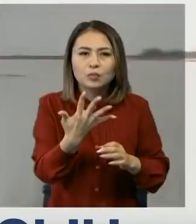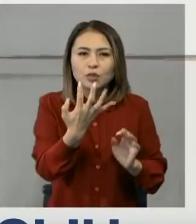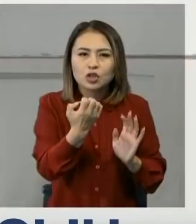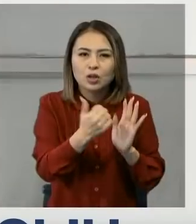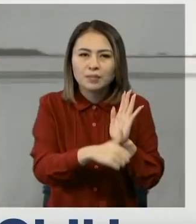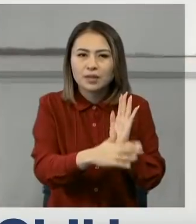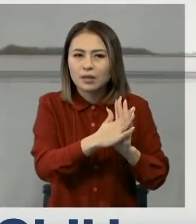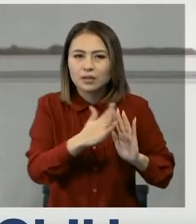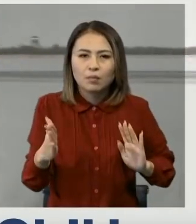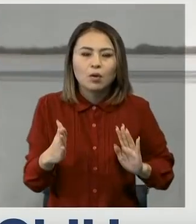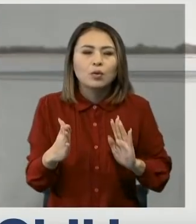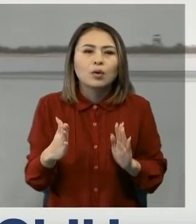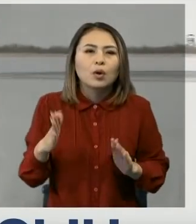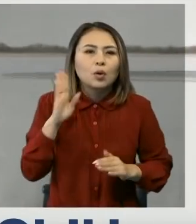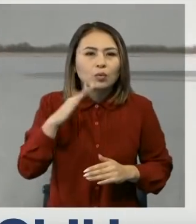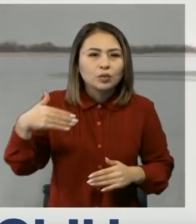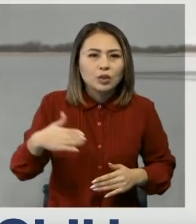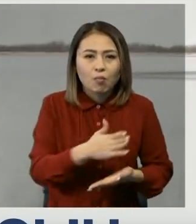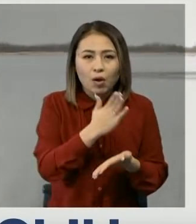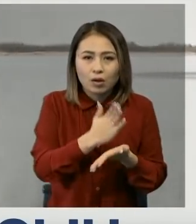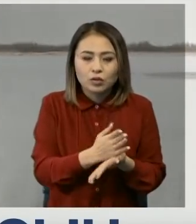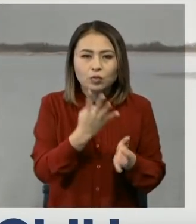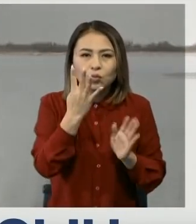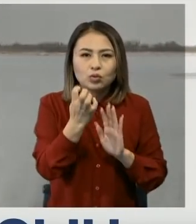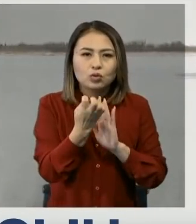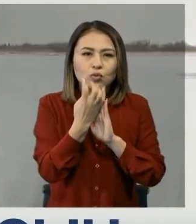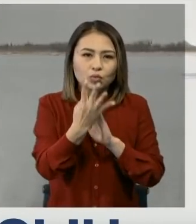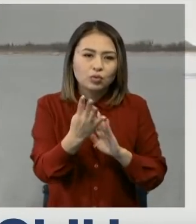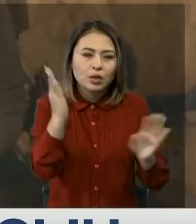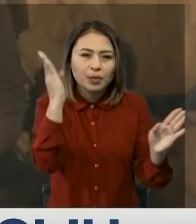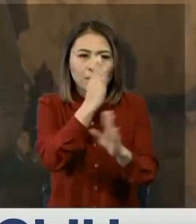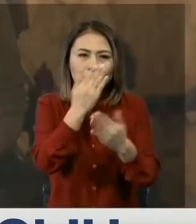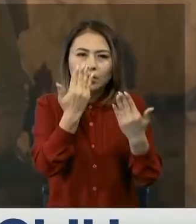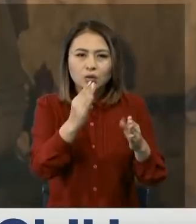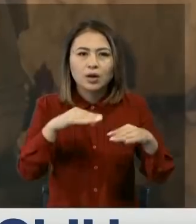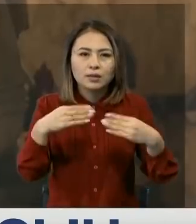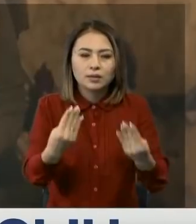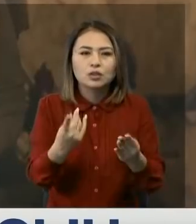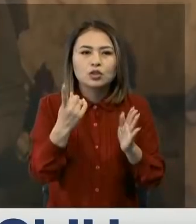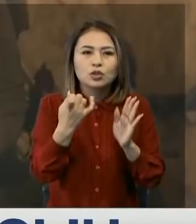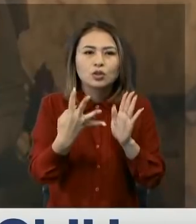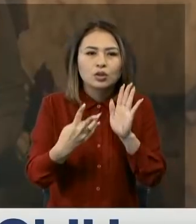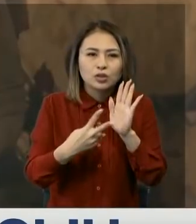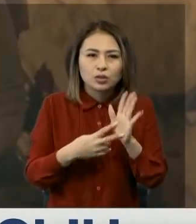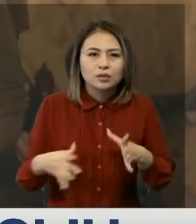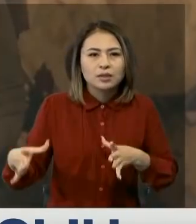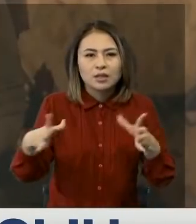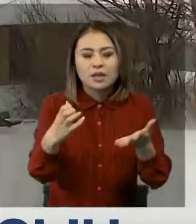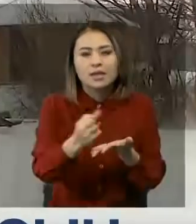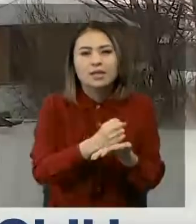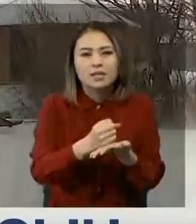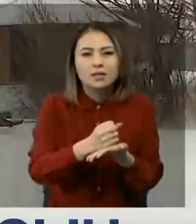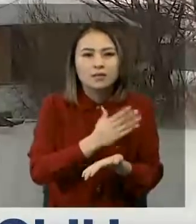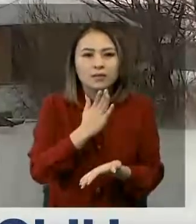ұзынырғасы 560-тан астам көлде балық бар, оның 414-і табиғат пайдаланушыларына тиесілі.